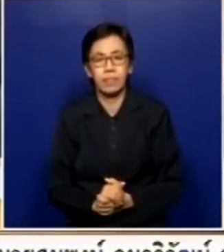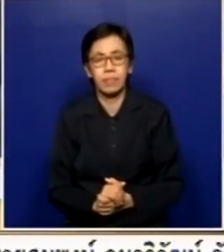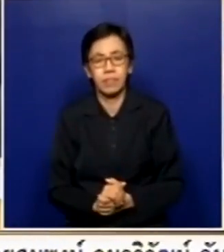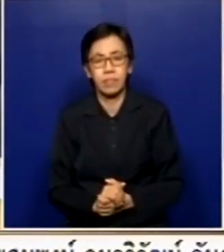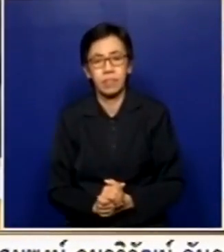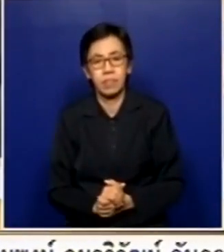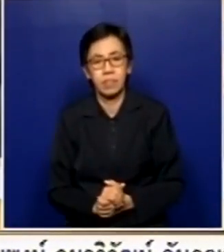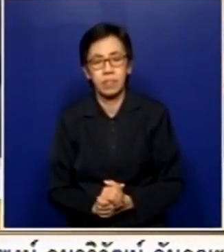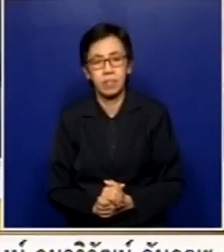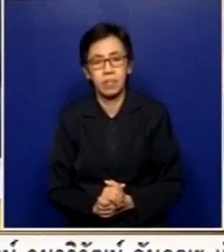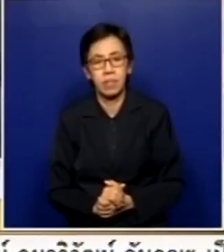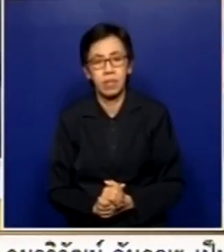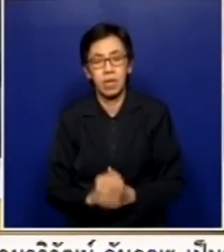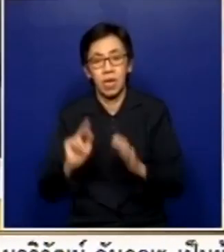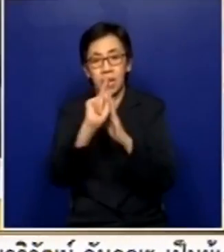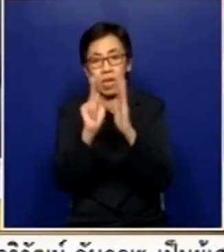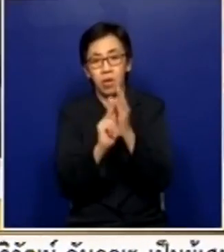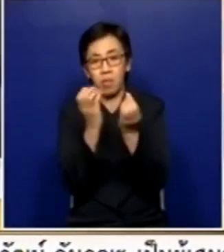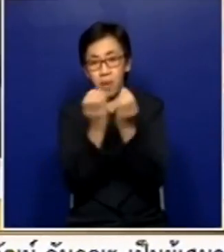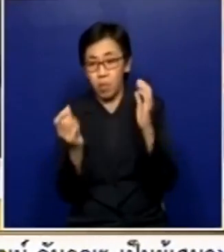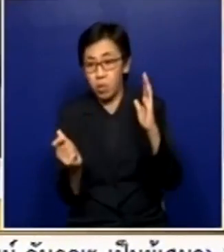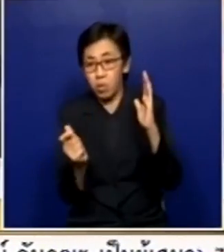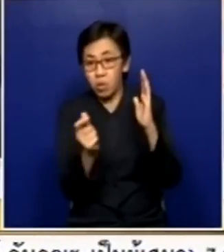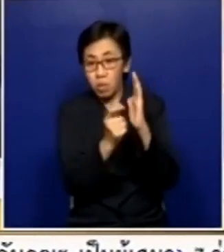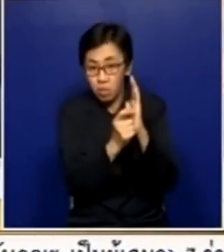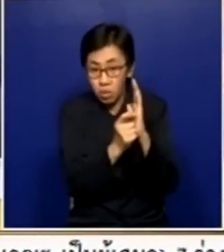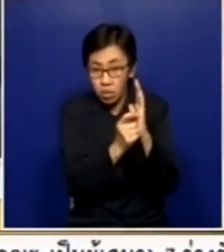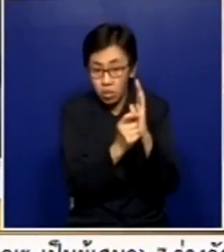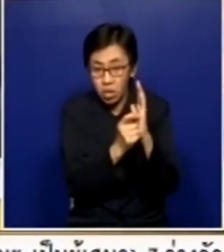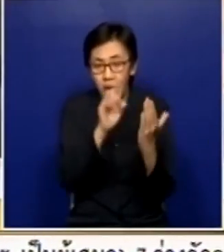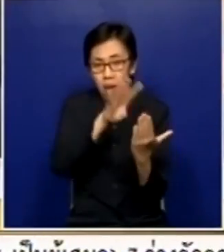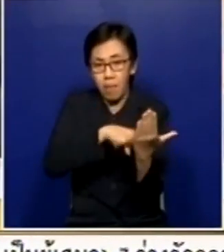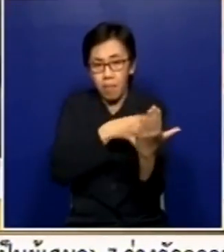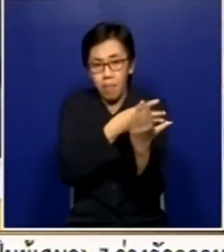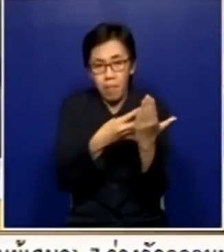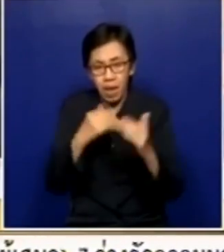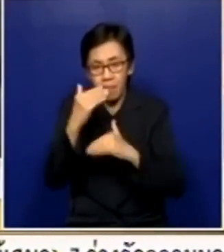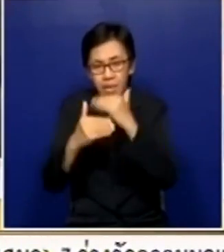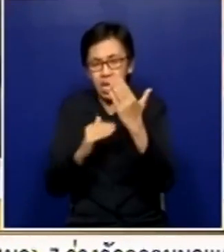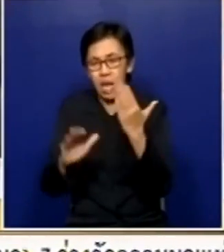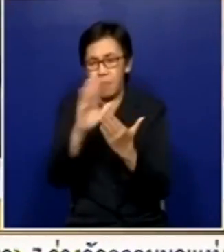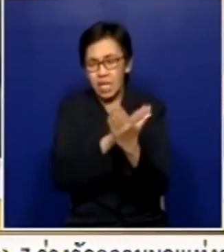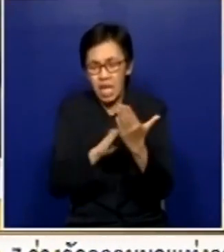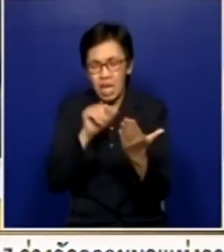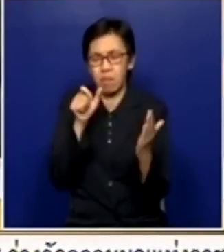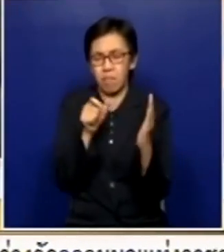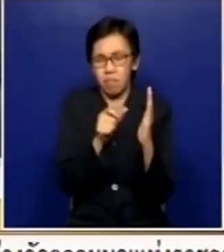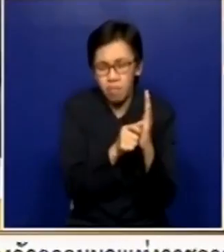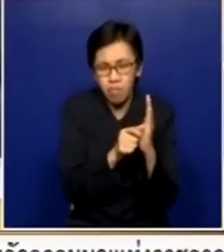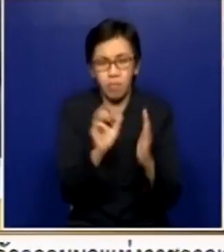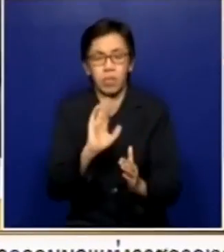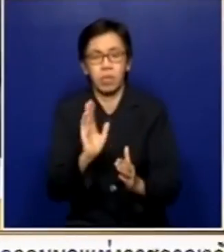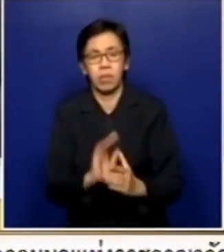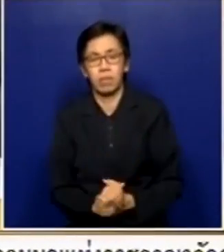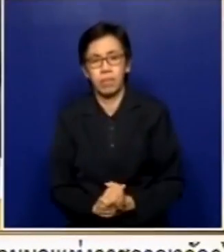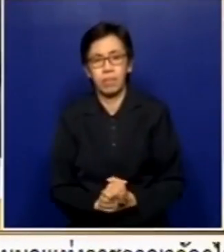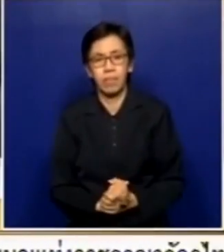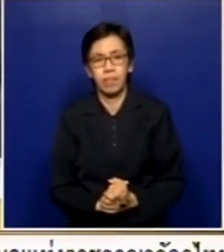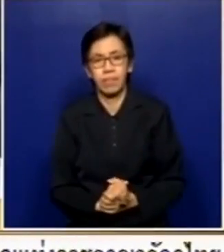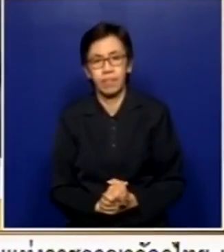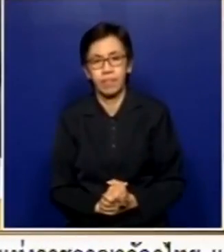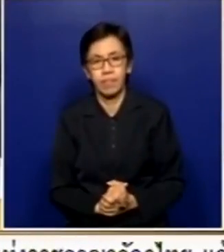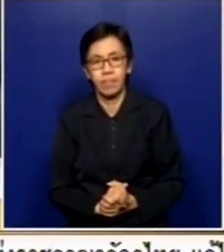ได้รับหนูจะต้องกำหนดแผนพัฒนาประเทศโดยเฉพาะ